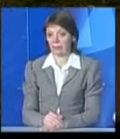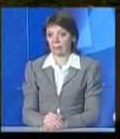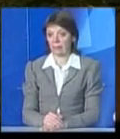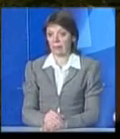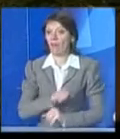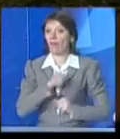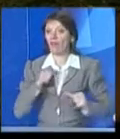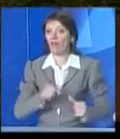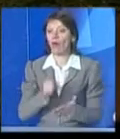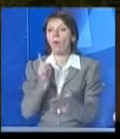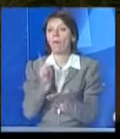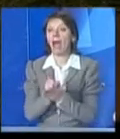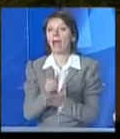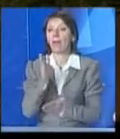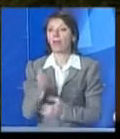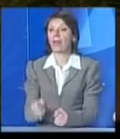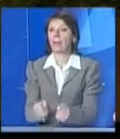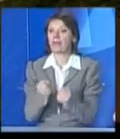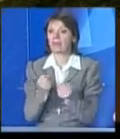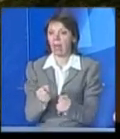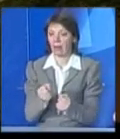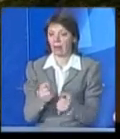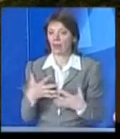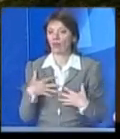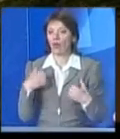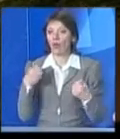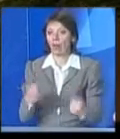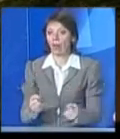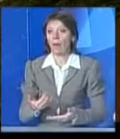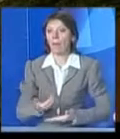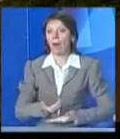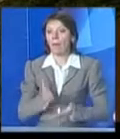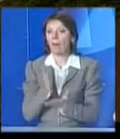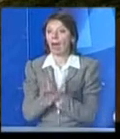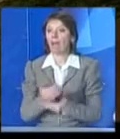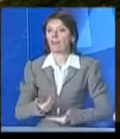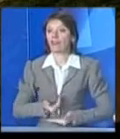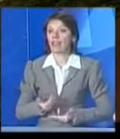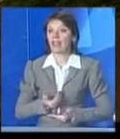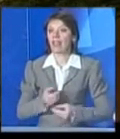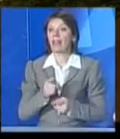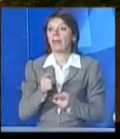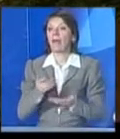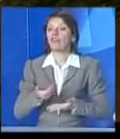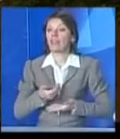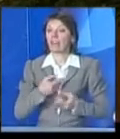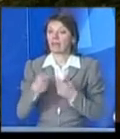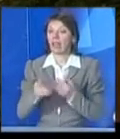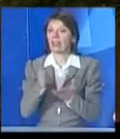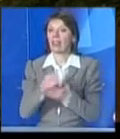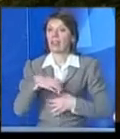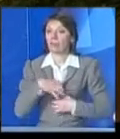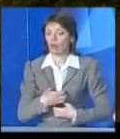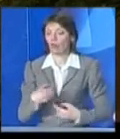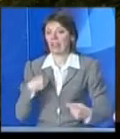воно має бути міцне, воно має бути здорове. Воно є в житті обтяжене, воно є засмучене, воно є